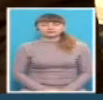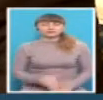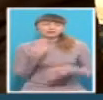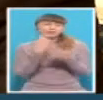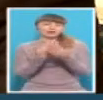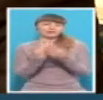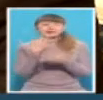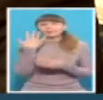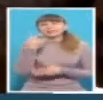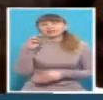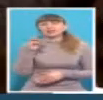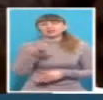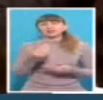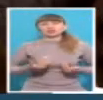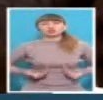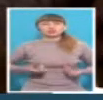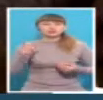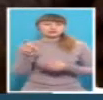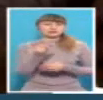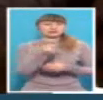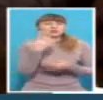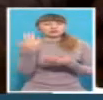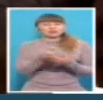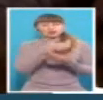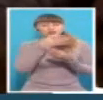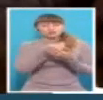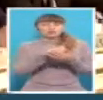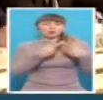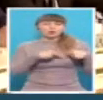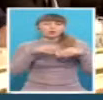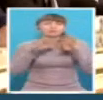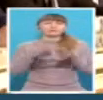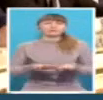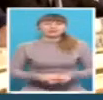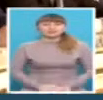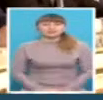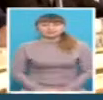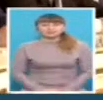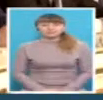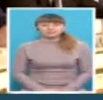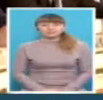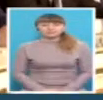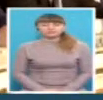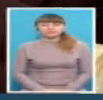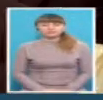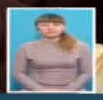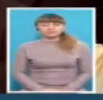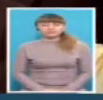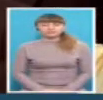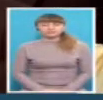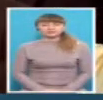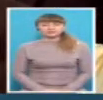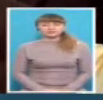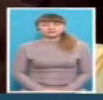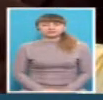тыңдалып, жартысынан көбі өз шешімін тапты. Елбасының бастамаларын насихаттаған 22 ақпараттық топ құрылып, 22 мың адамды қамтыған іс-шара